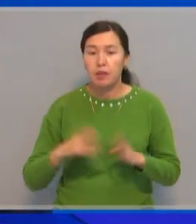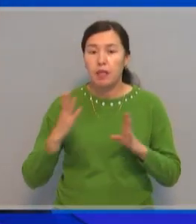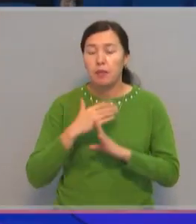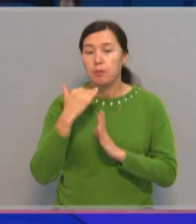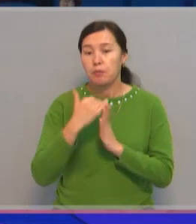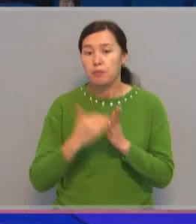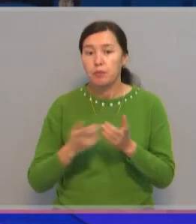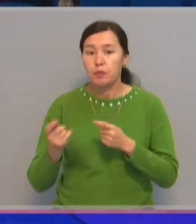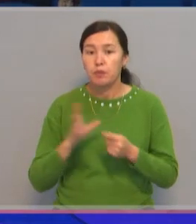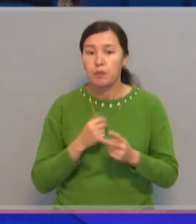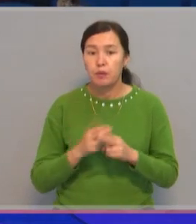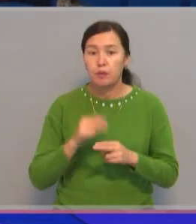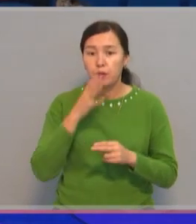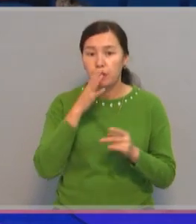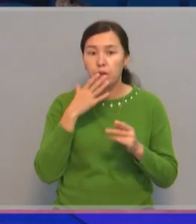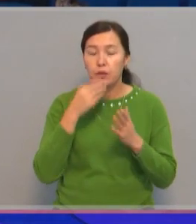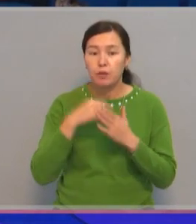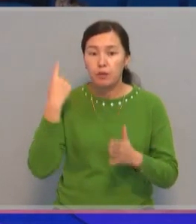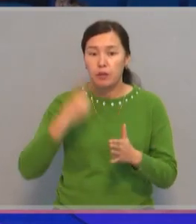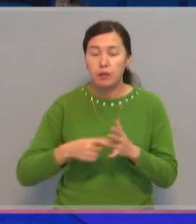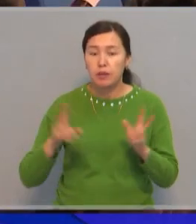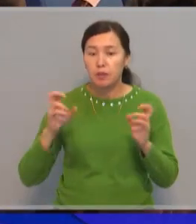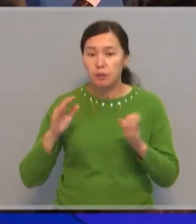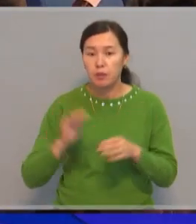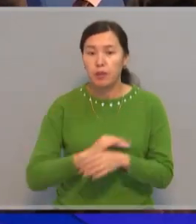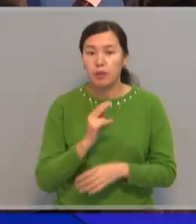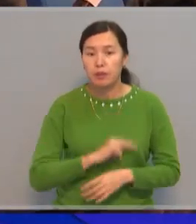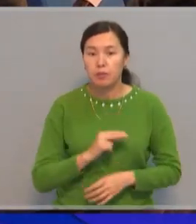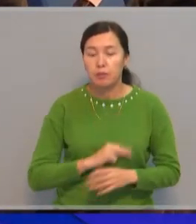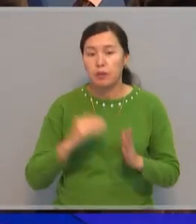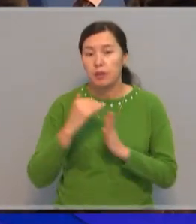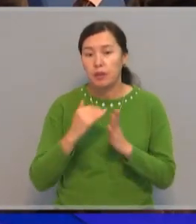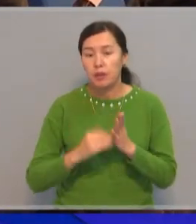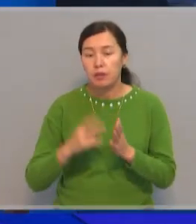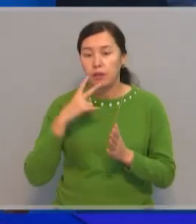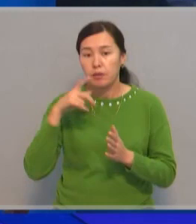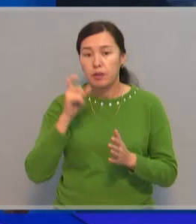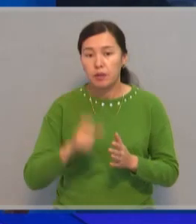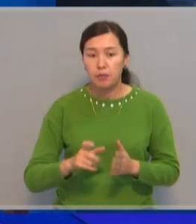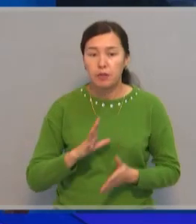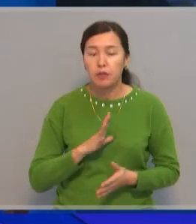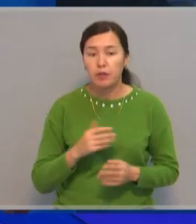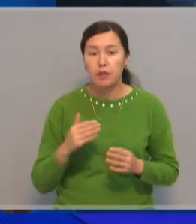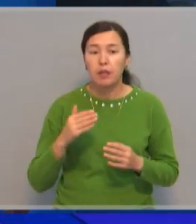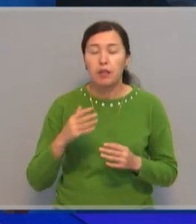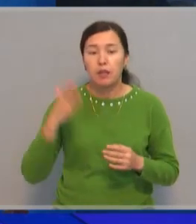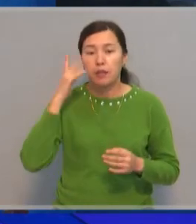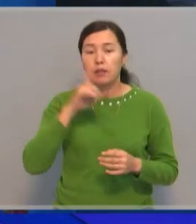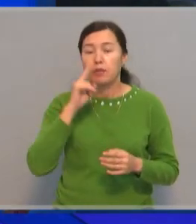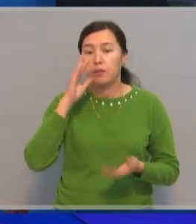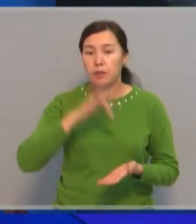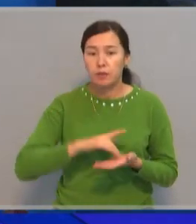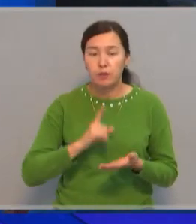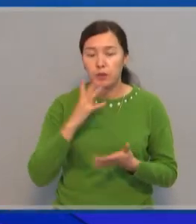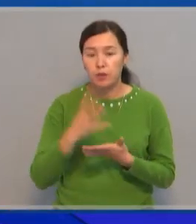кешін ұйымдастырған. Бұл жолы «Өзіңе сен» тақырыбымен қайырымдылық онлайн концерт тыңдармандарға тарту етті. Талантты жасты Шымкент